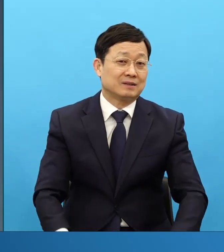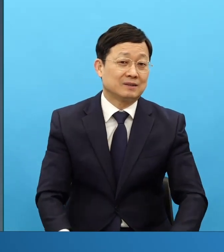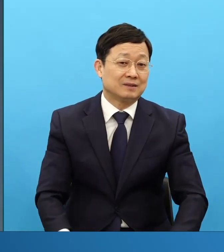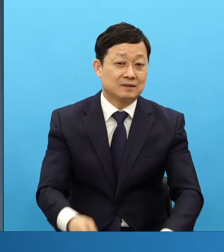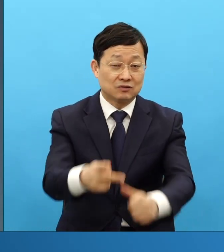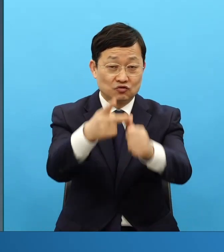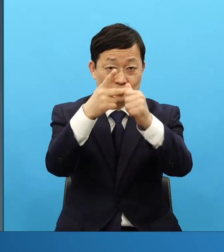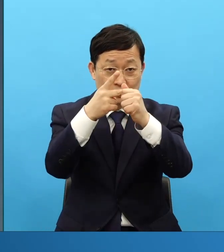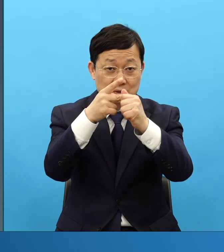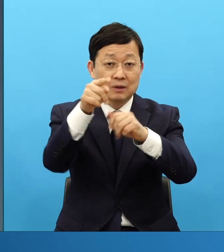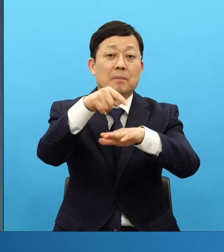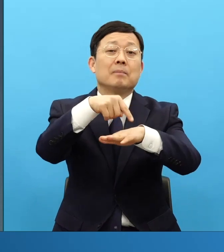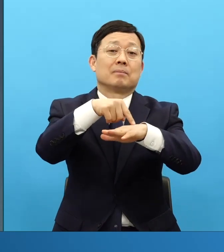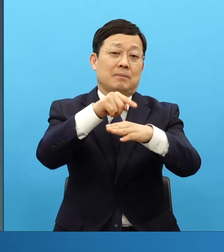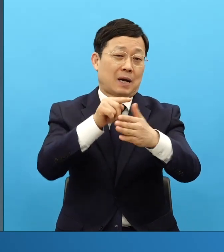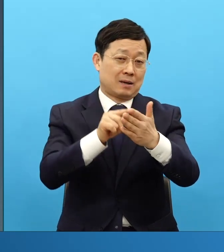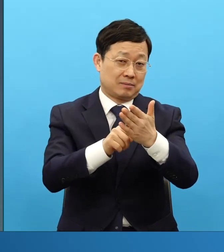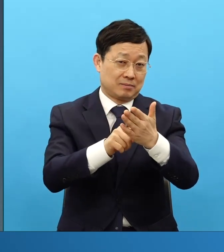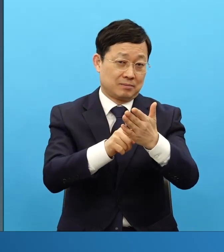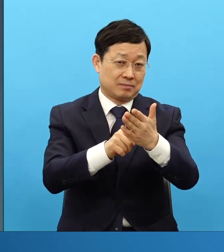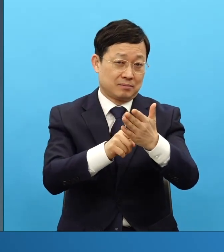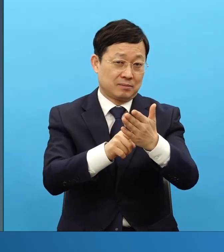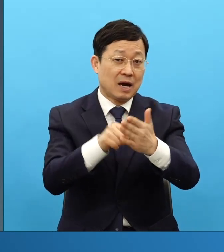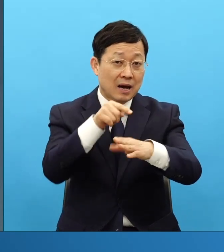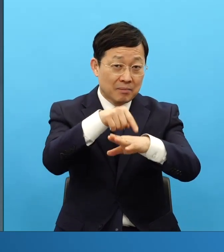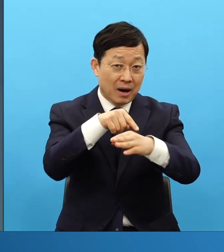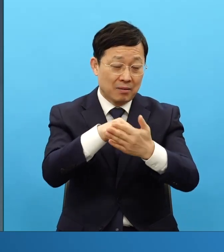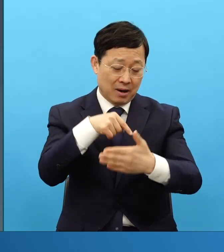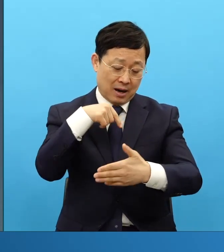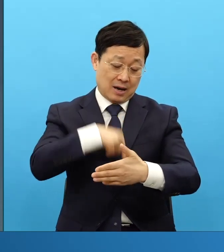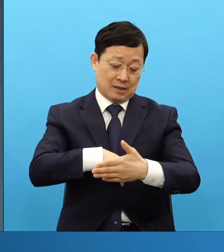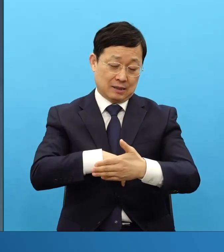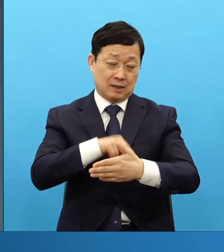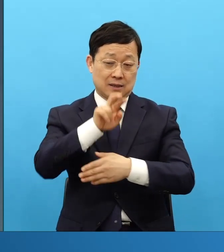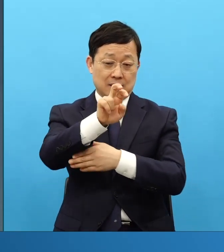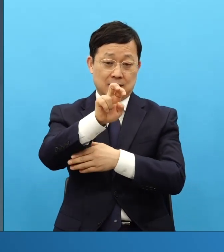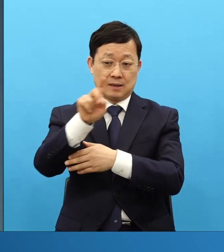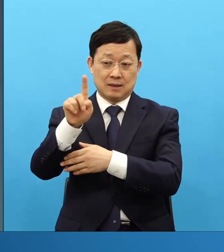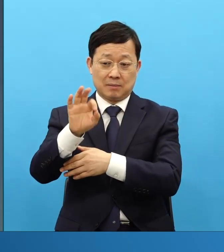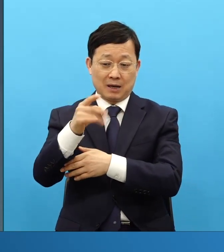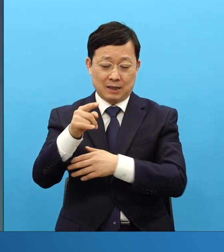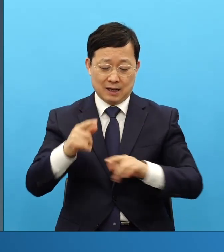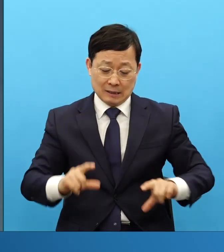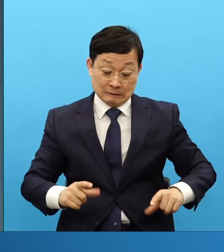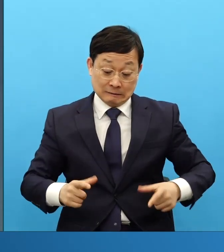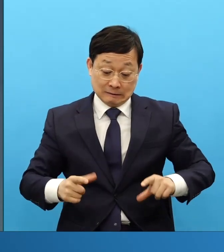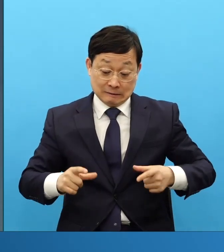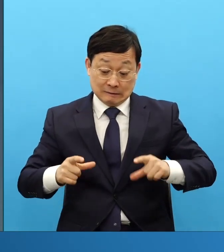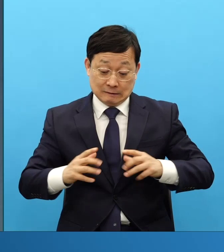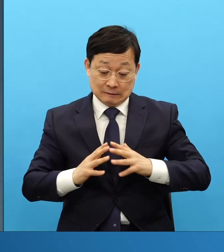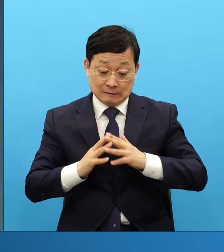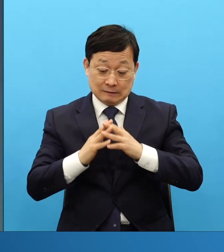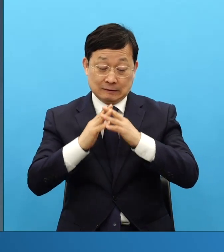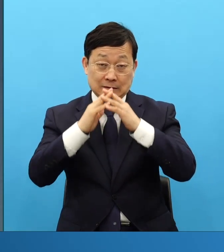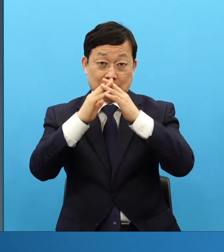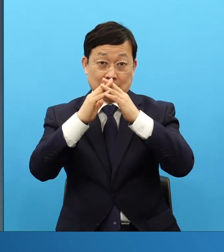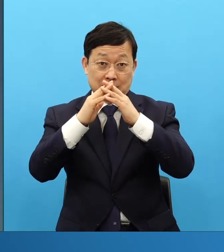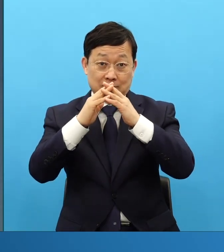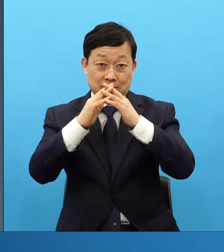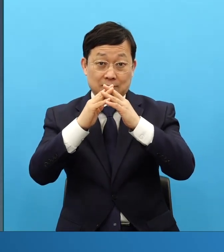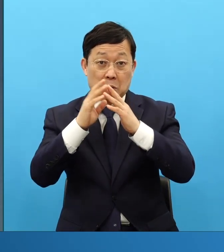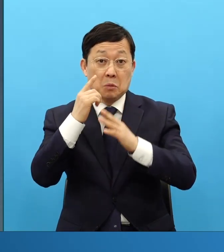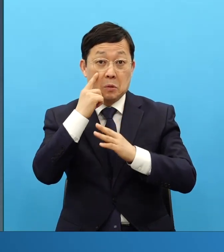마음요. And your heart. 이게 망대 시작이에요. That is the start of the partisan. 점점점 중요해집니다. And more it